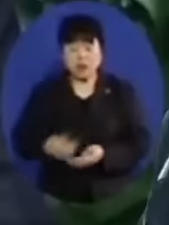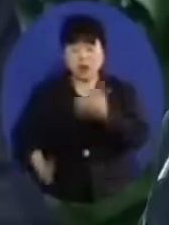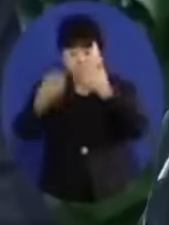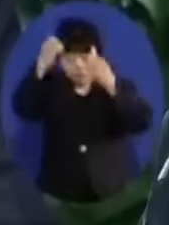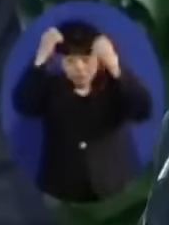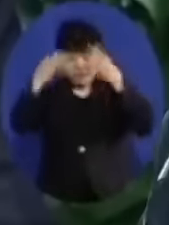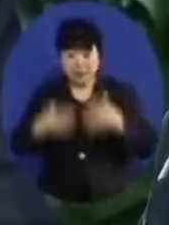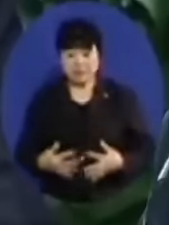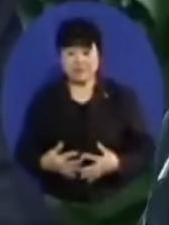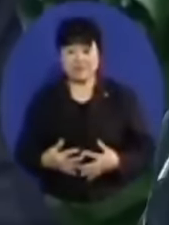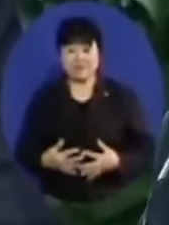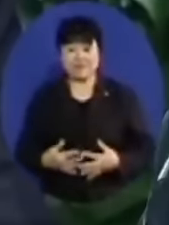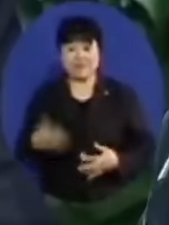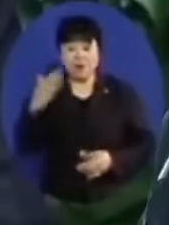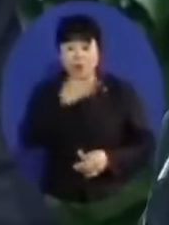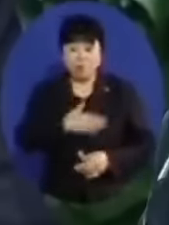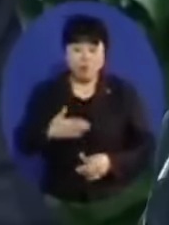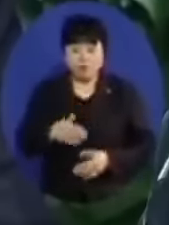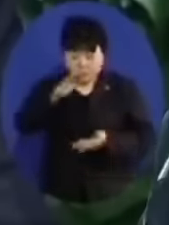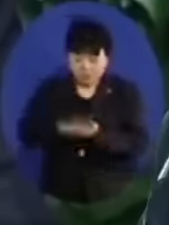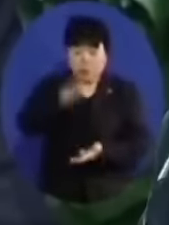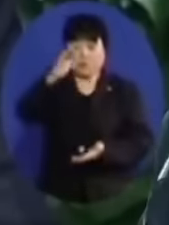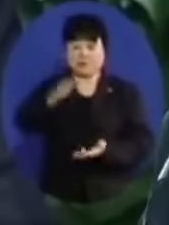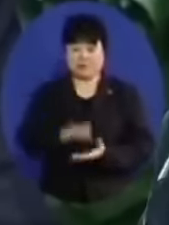임하여서 온몸이 후끈거리다가 되면